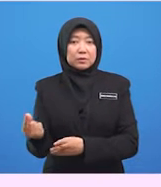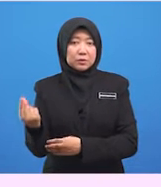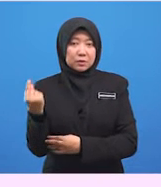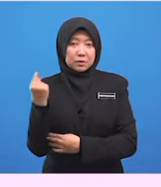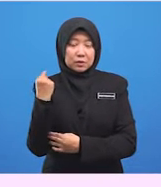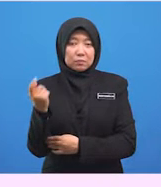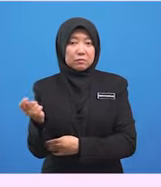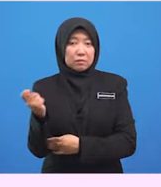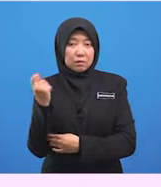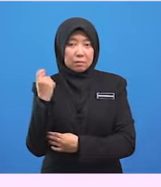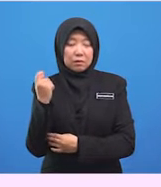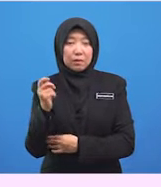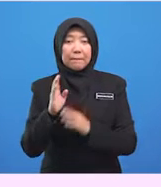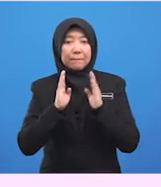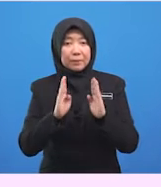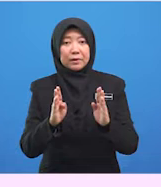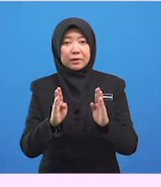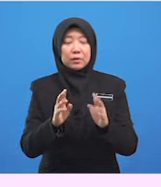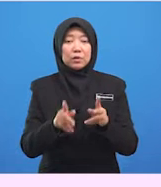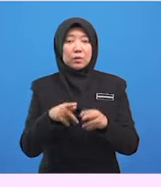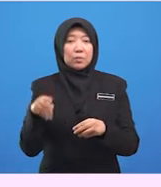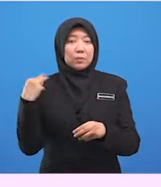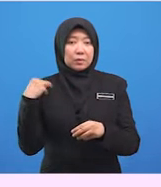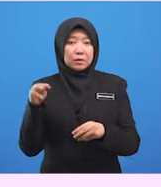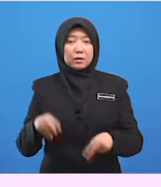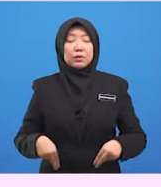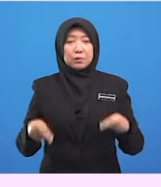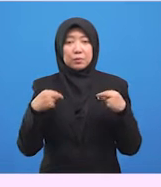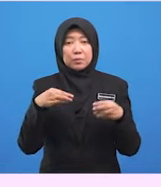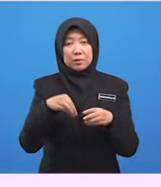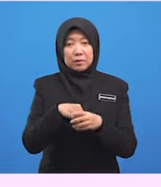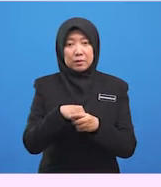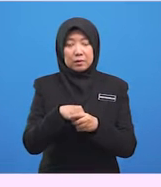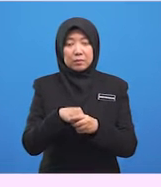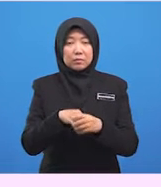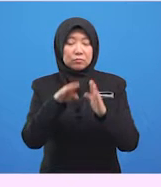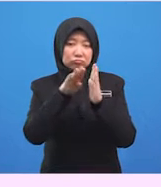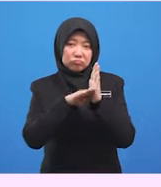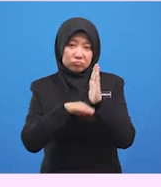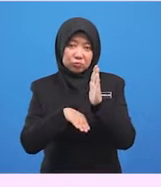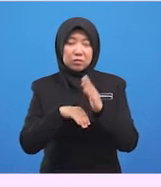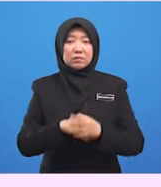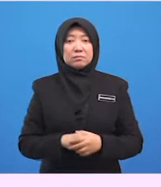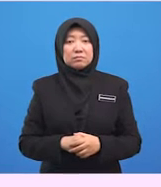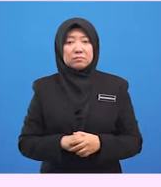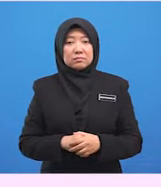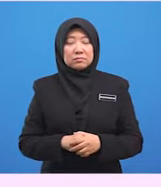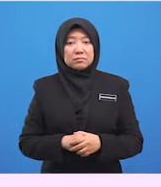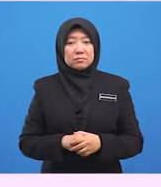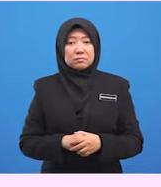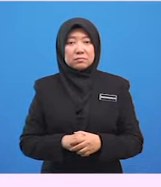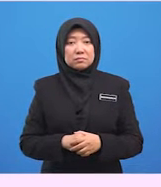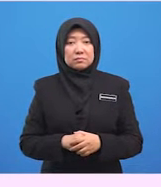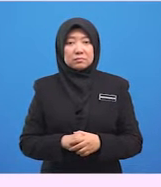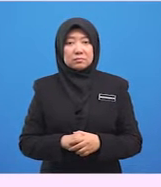gigi tabah dan berani walaupun mereka hidup dalam keadaan yang serba kekurangan